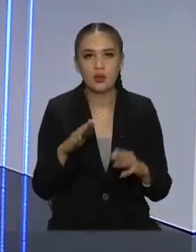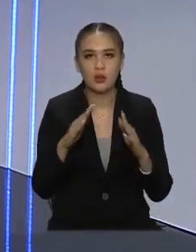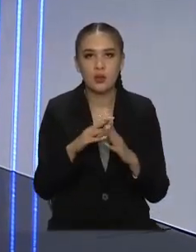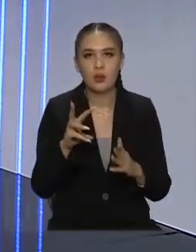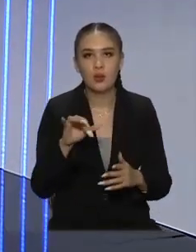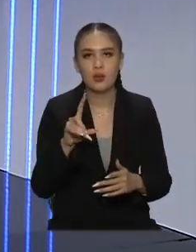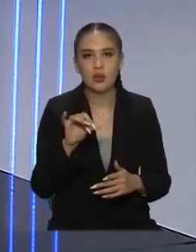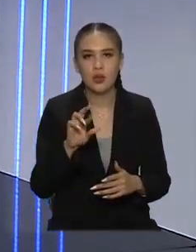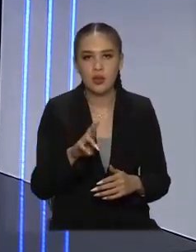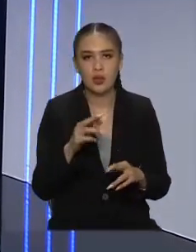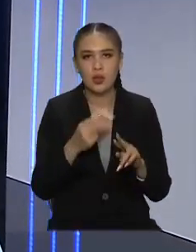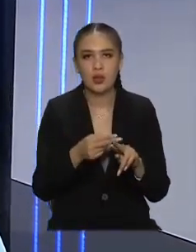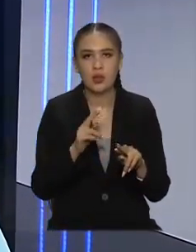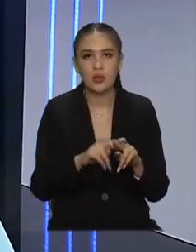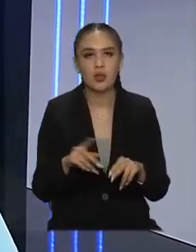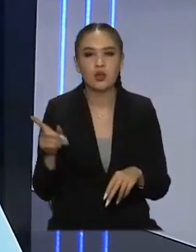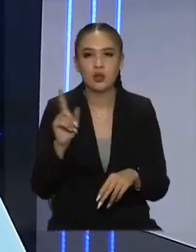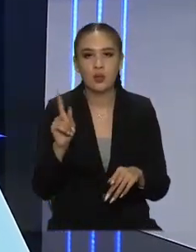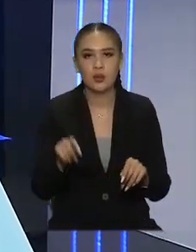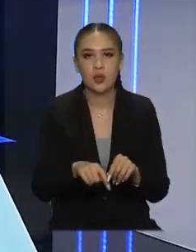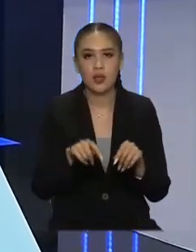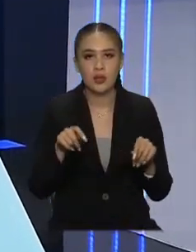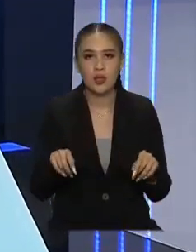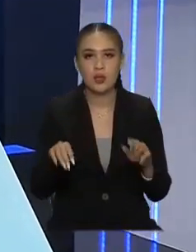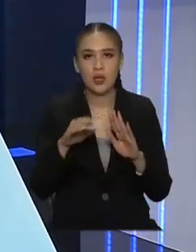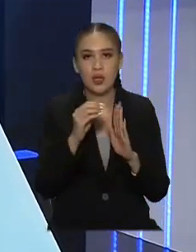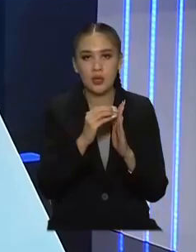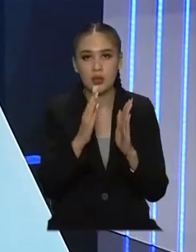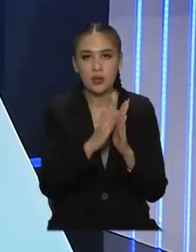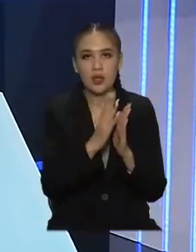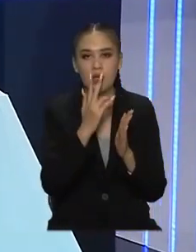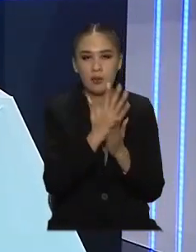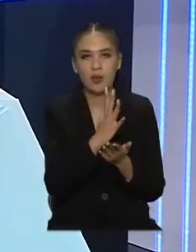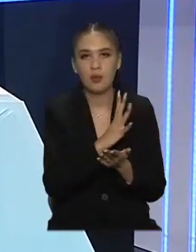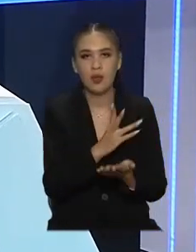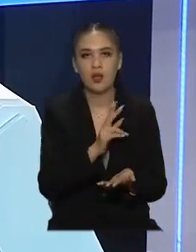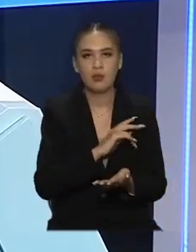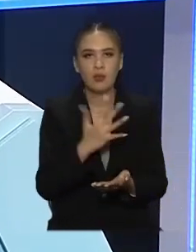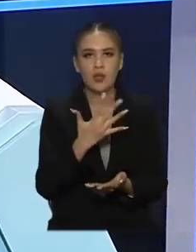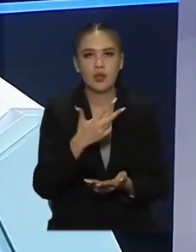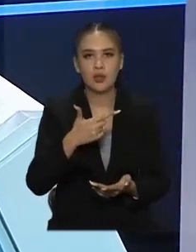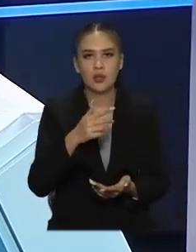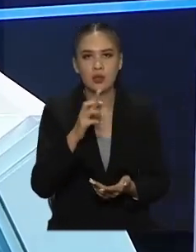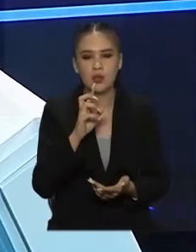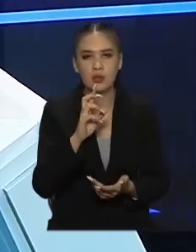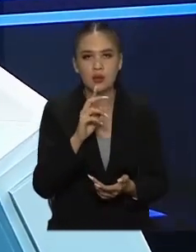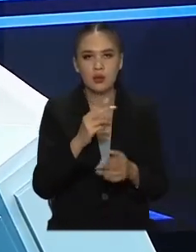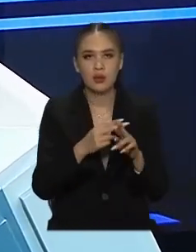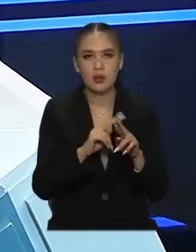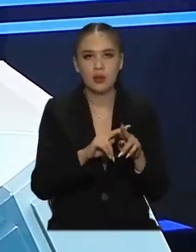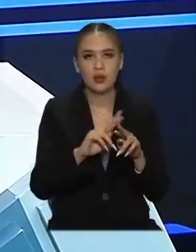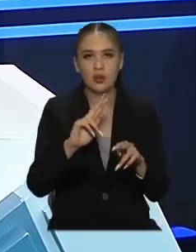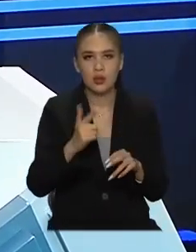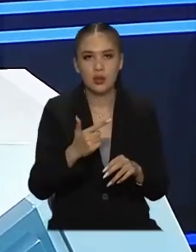дома-музея ученого-лингвиста. Чтобы создать календарь, детям пришлось переработать 5 килограммов макулатуры. Лейла